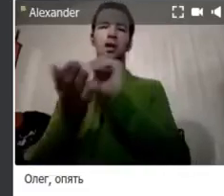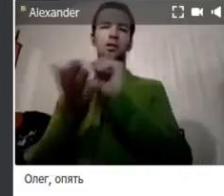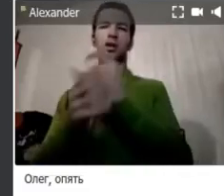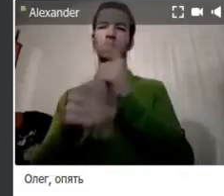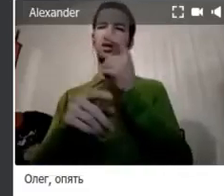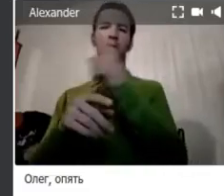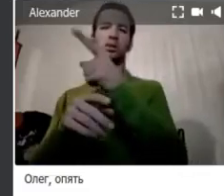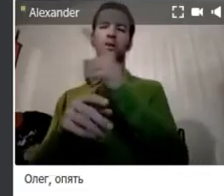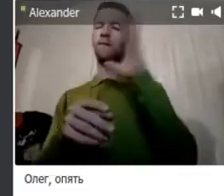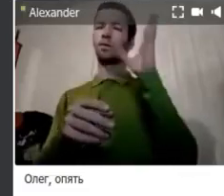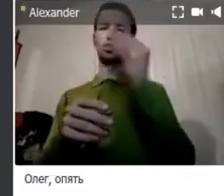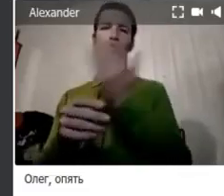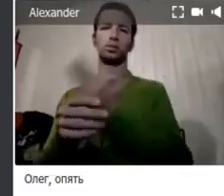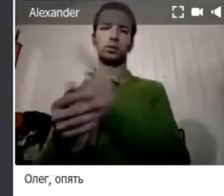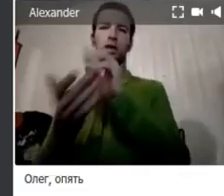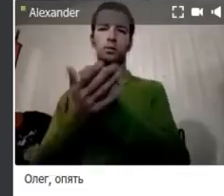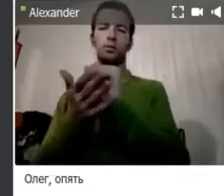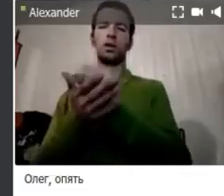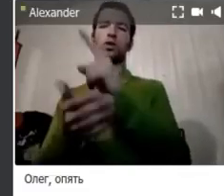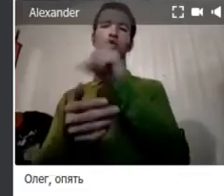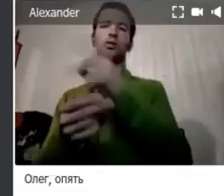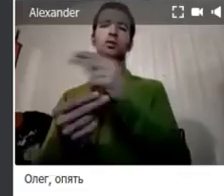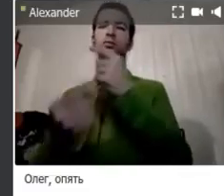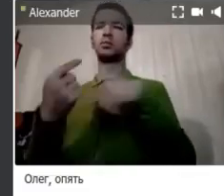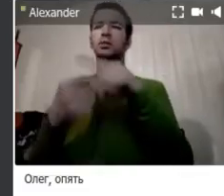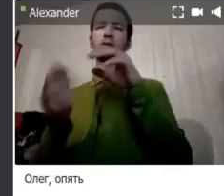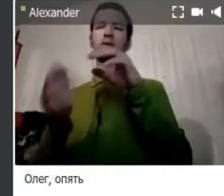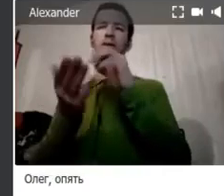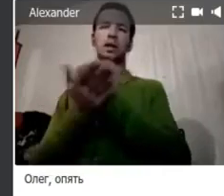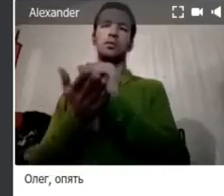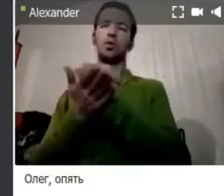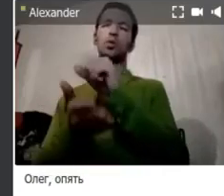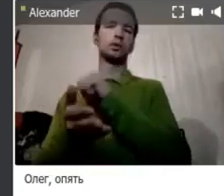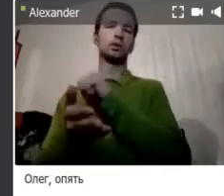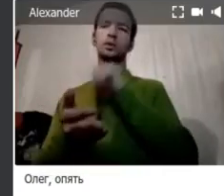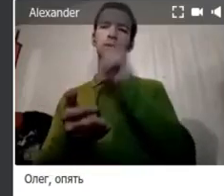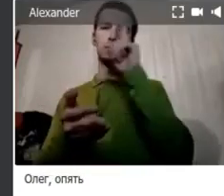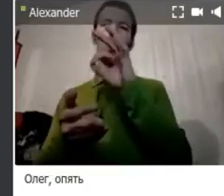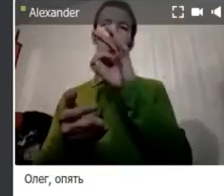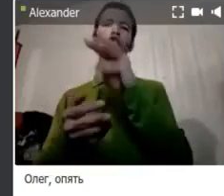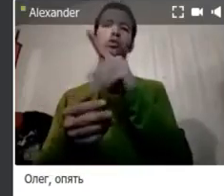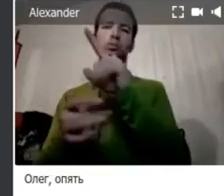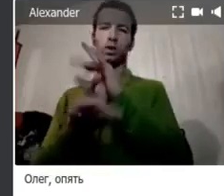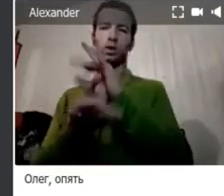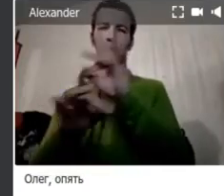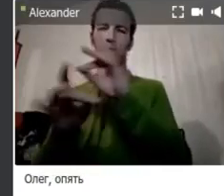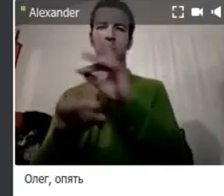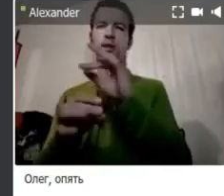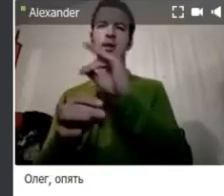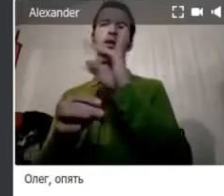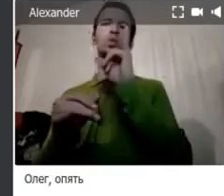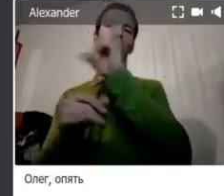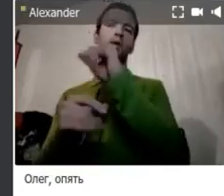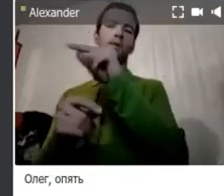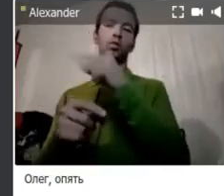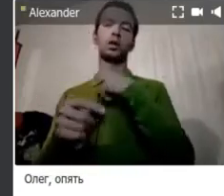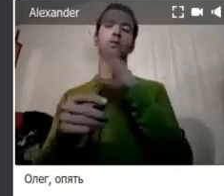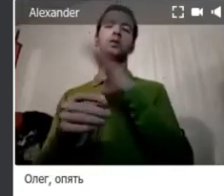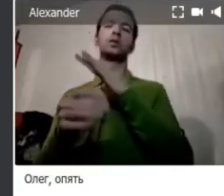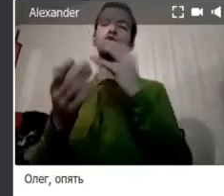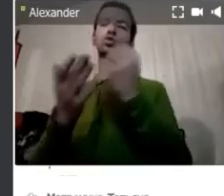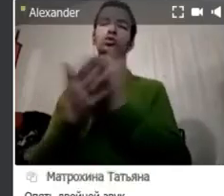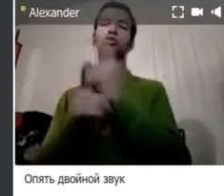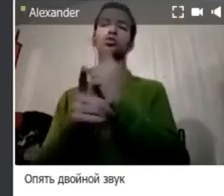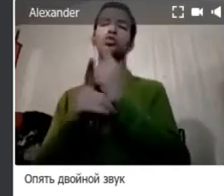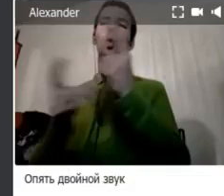говорит. И у него я нашел самое простое и понятное объяснение, что такое инвестиции. Так вот, он объяснил